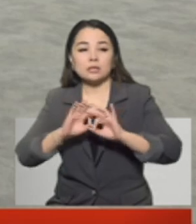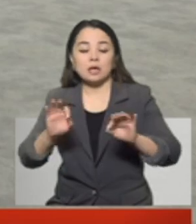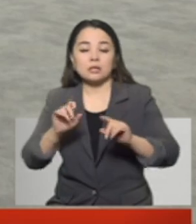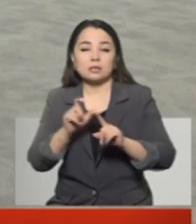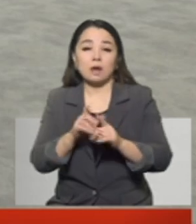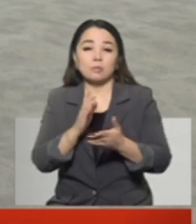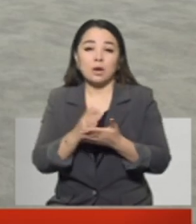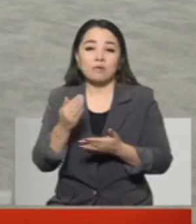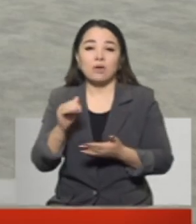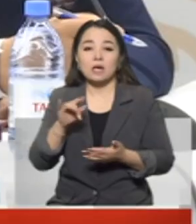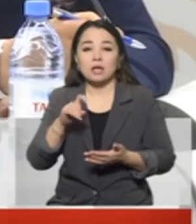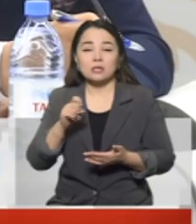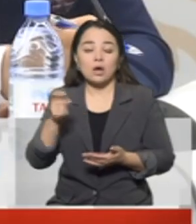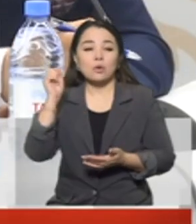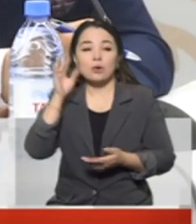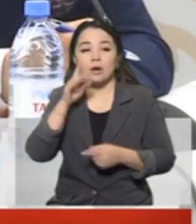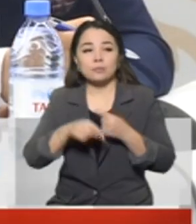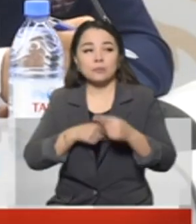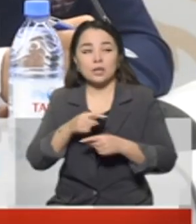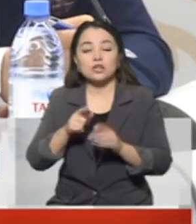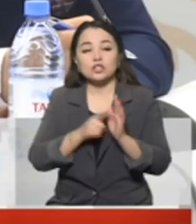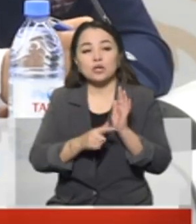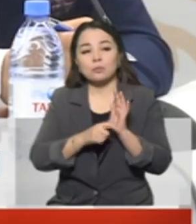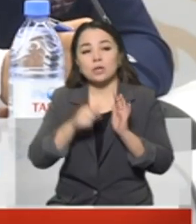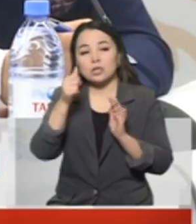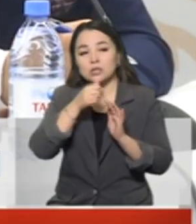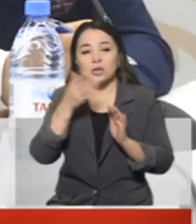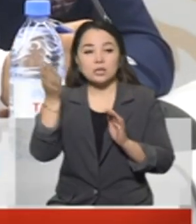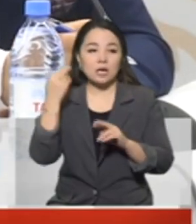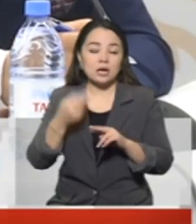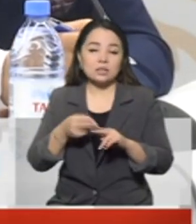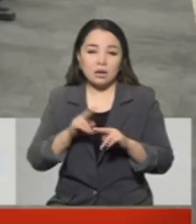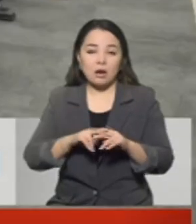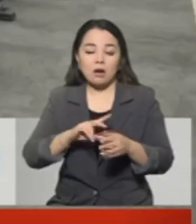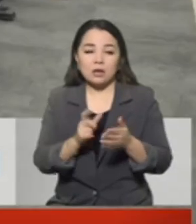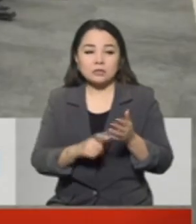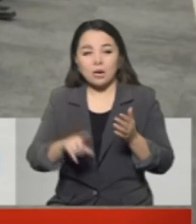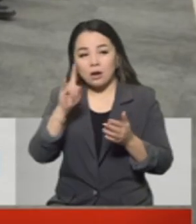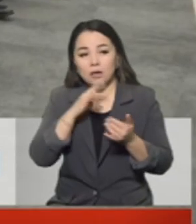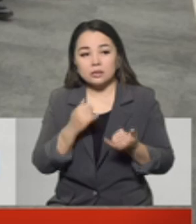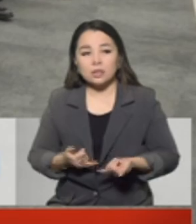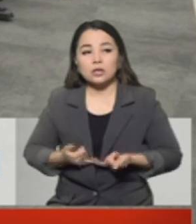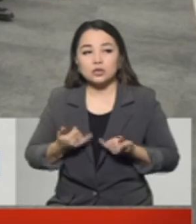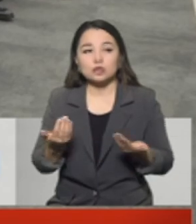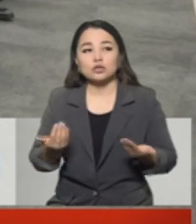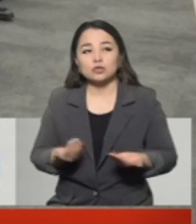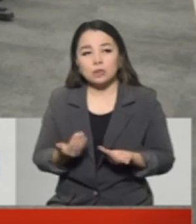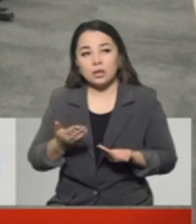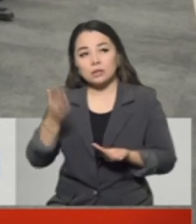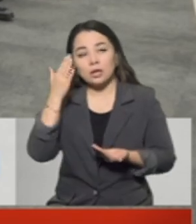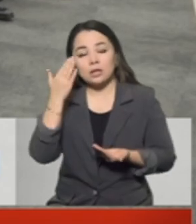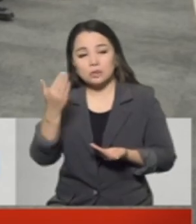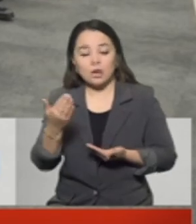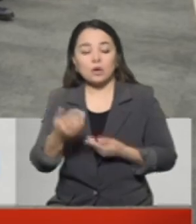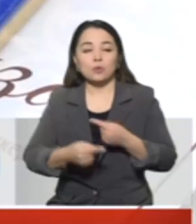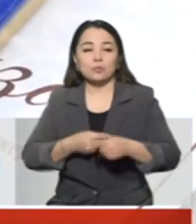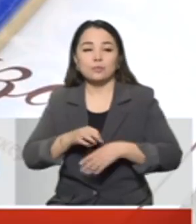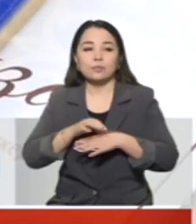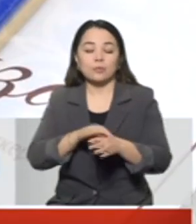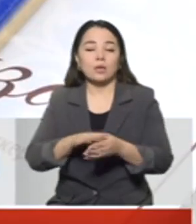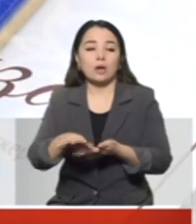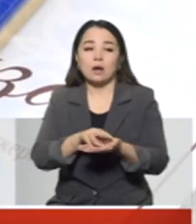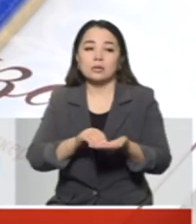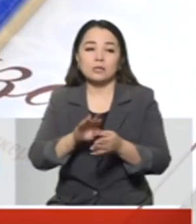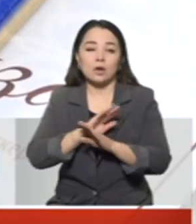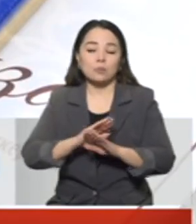болды. Фариза өткен ғасырдың 70-ші жылдары дауылды жырлар мен қазақ поэзиясына енді. Көз тірісінде талантымен, дүниетанымымен